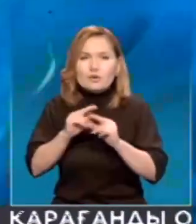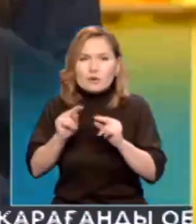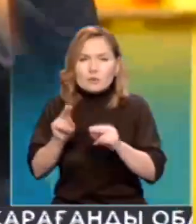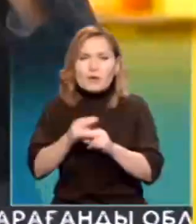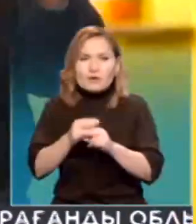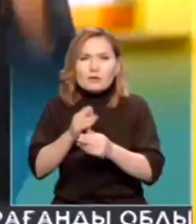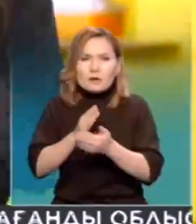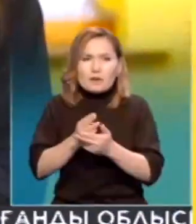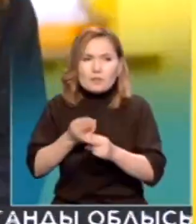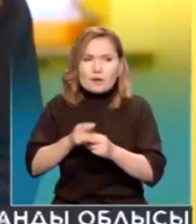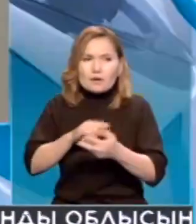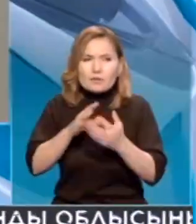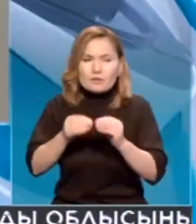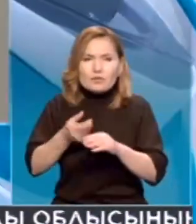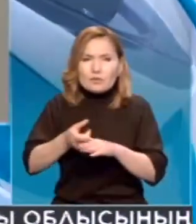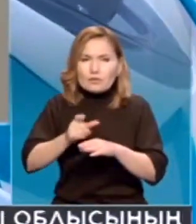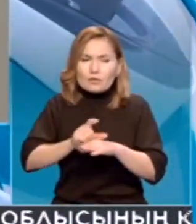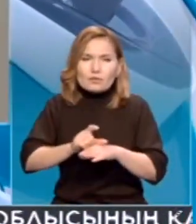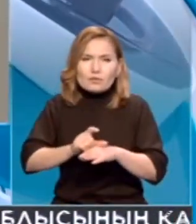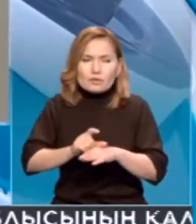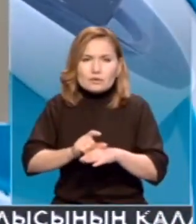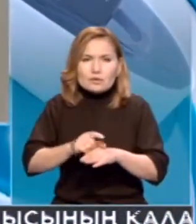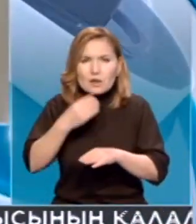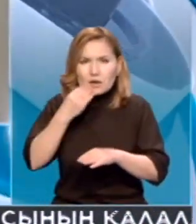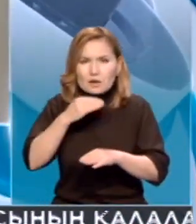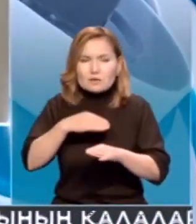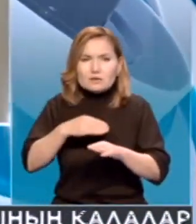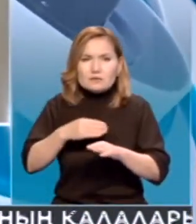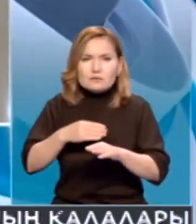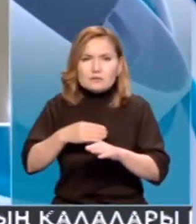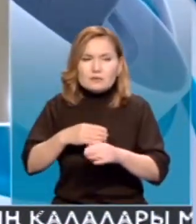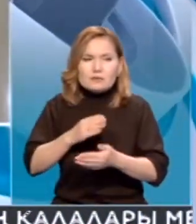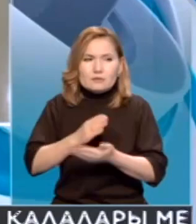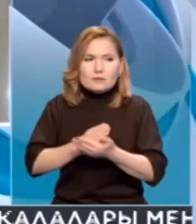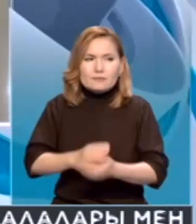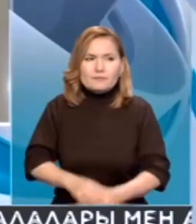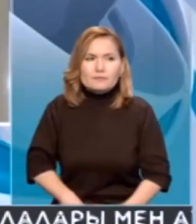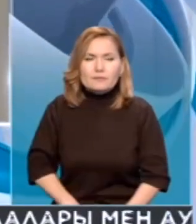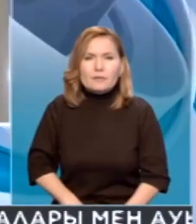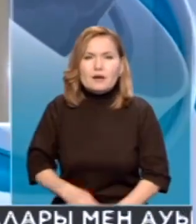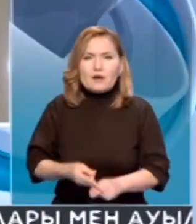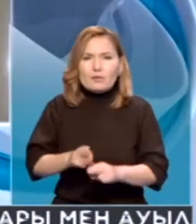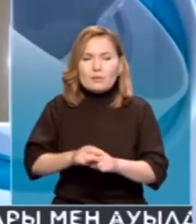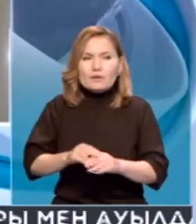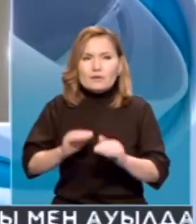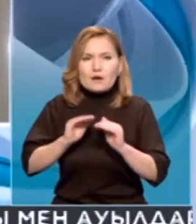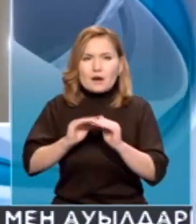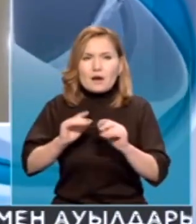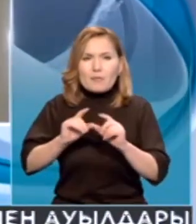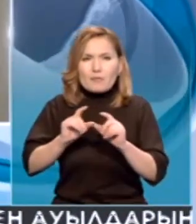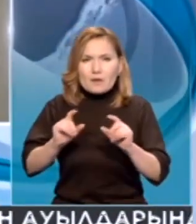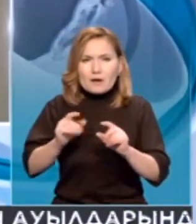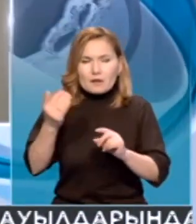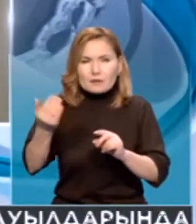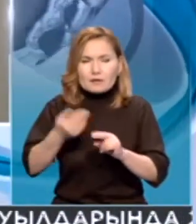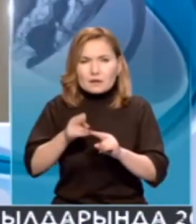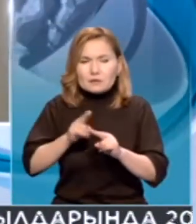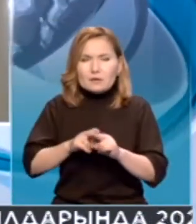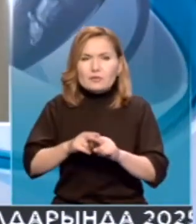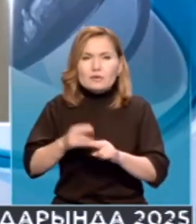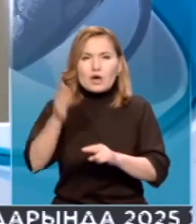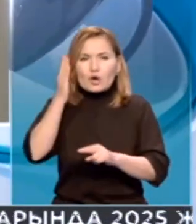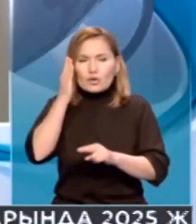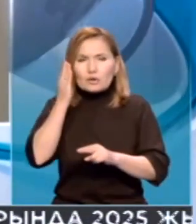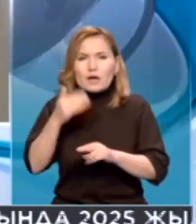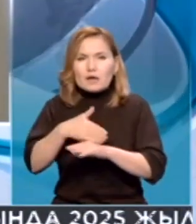маманға қойылатын талап та жоғары. Мен білуімше, аяқ киімдерін де шешпейді ол. Сөйтіп ұйықтатады. Ол қауіпсіздік ережесі.